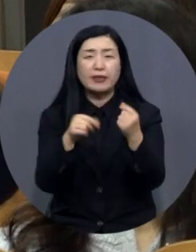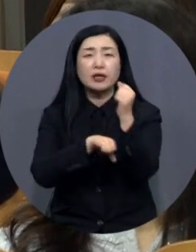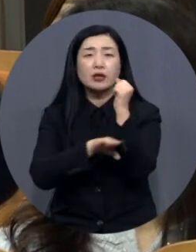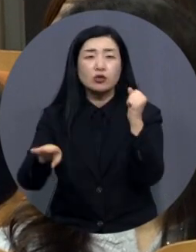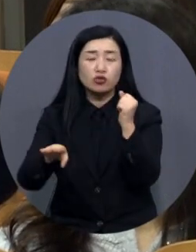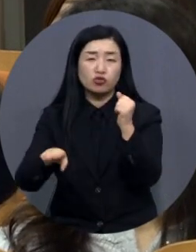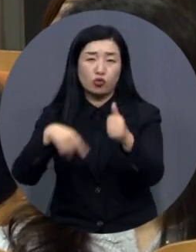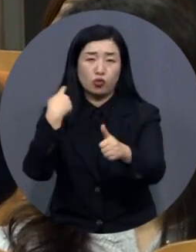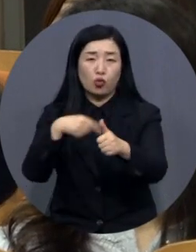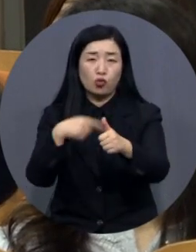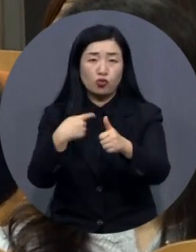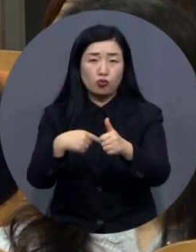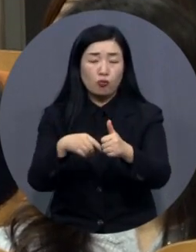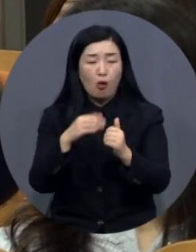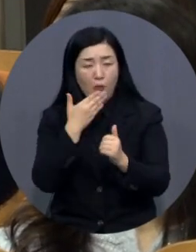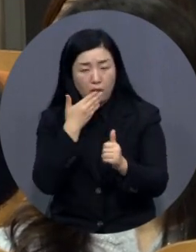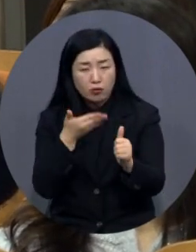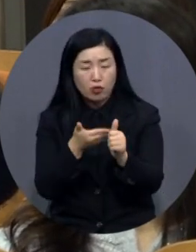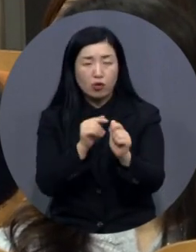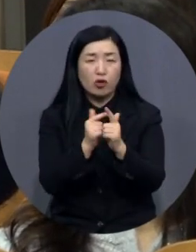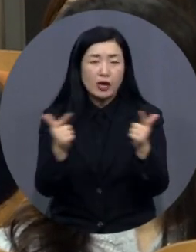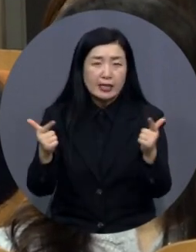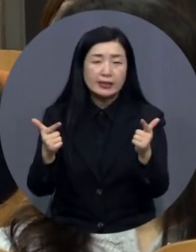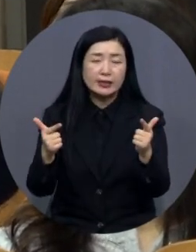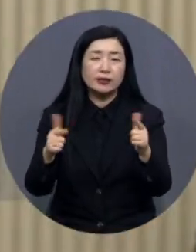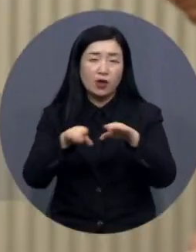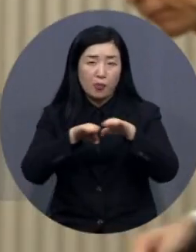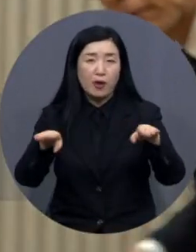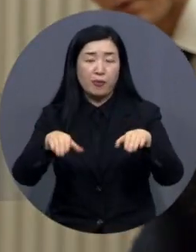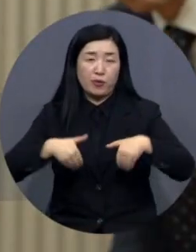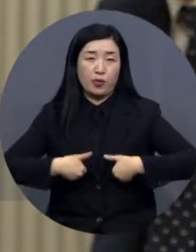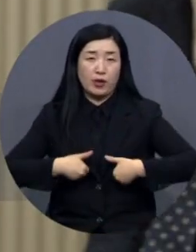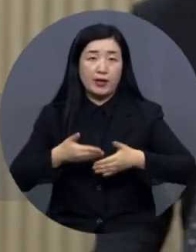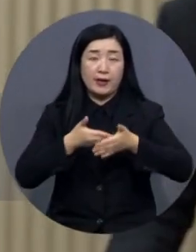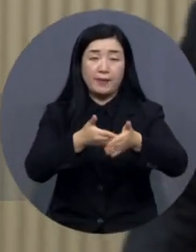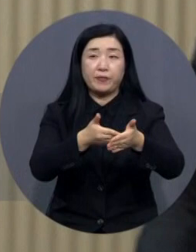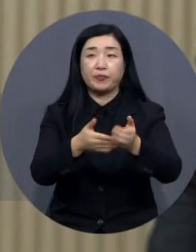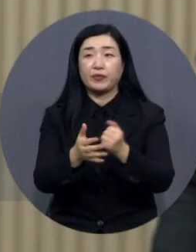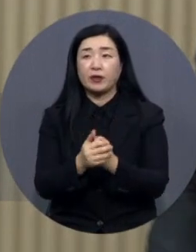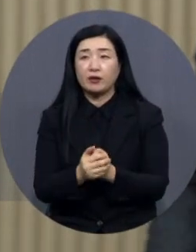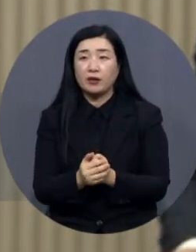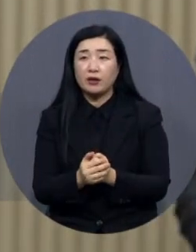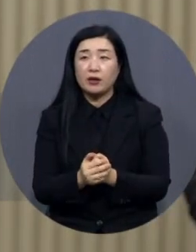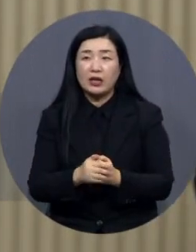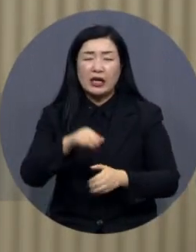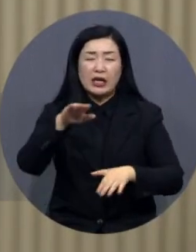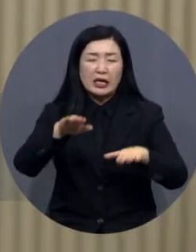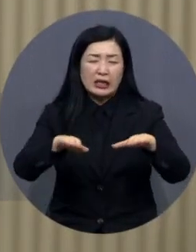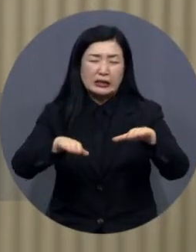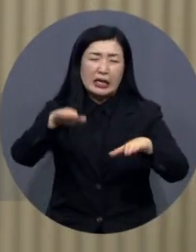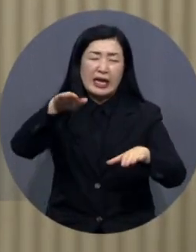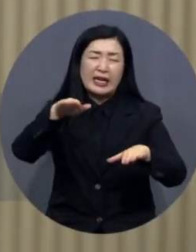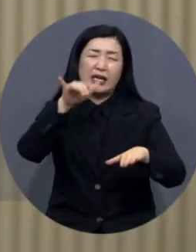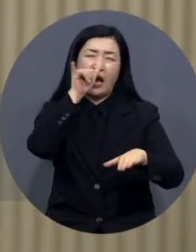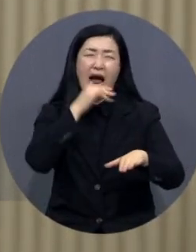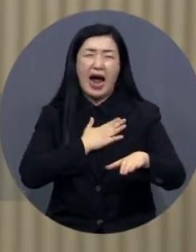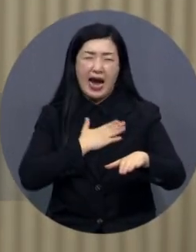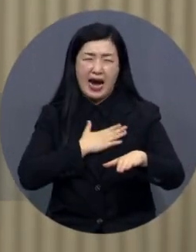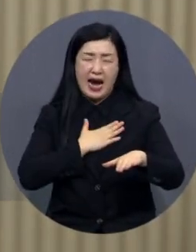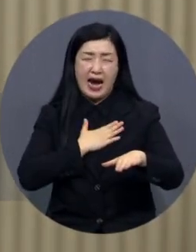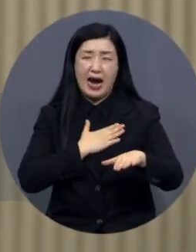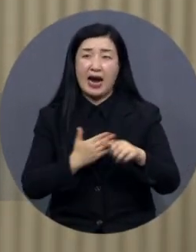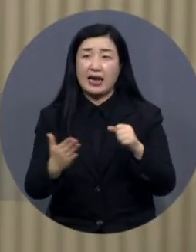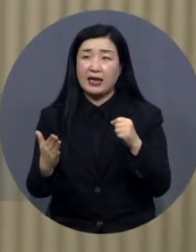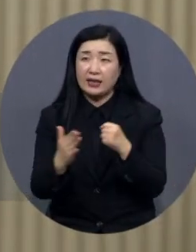되어서 유치원이 역차별 같은 일은 없었으면 좋겠습니다. 차이라는 걸 알고 있고 담당 과나 또